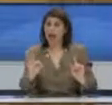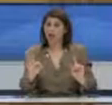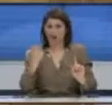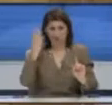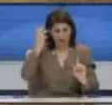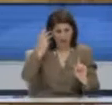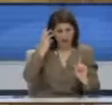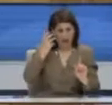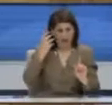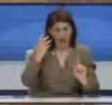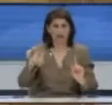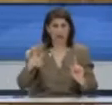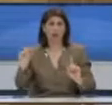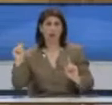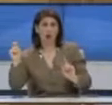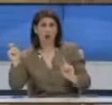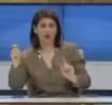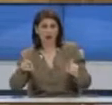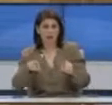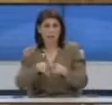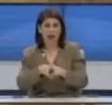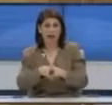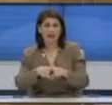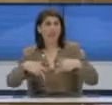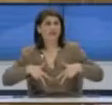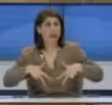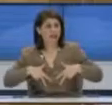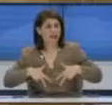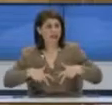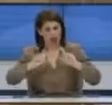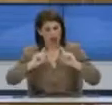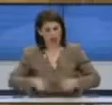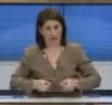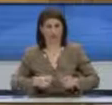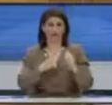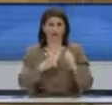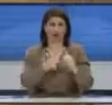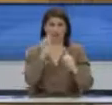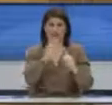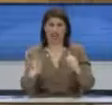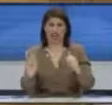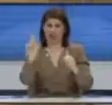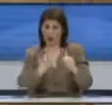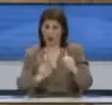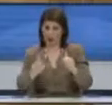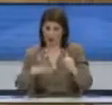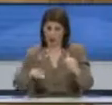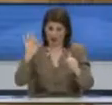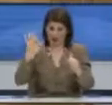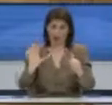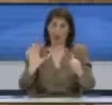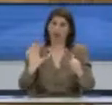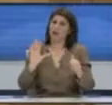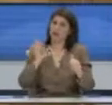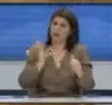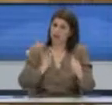των επιστημόνων, η κυβέρνηση πήρε μια σειρά αποφάσεις. Πρώτον, αποφάσισε τα Σαββατοκύριακα σε πρώτη φάση